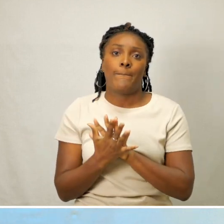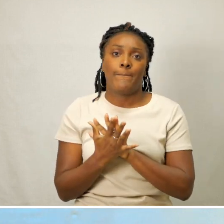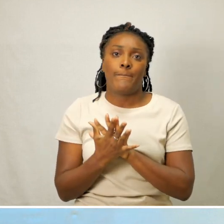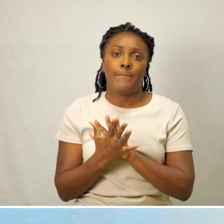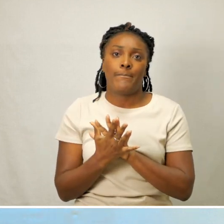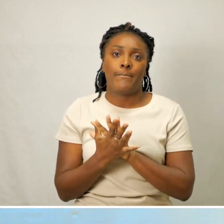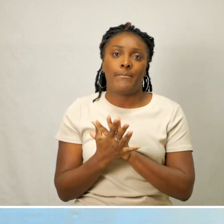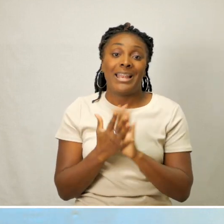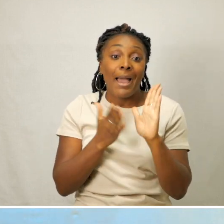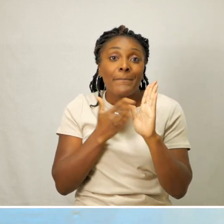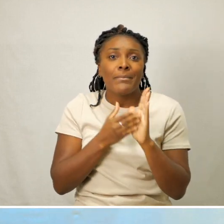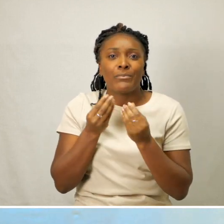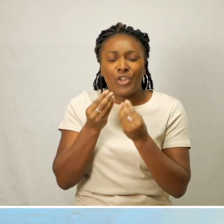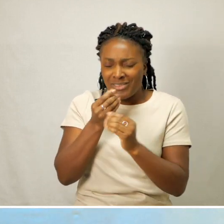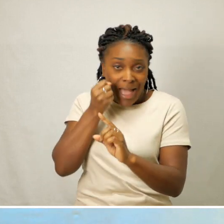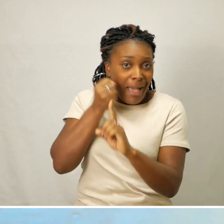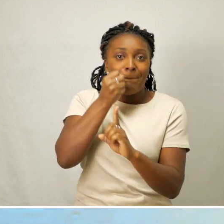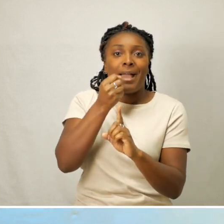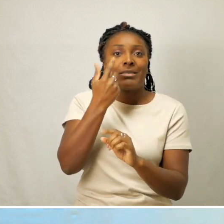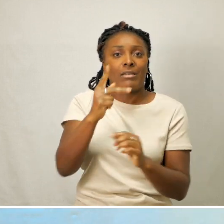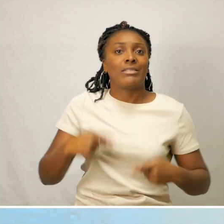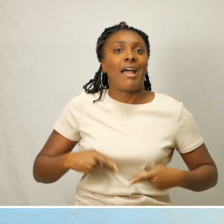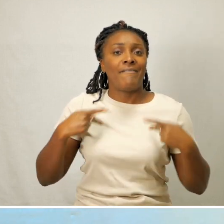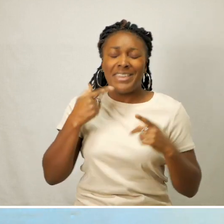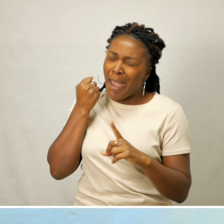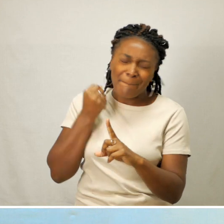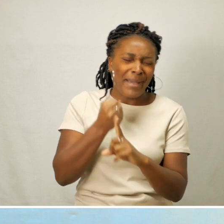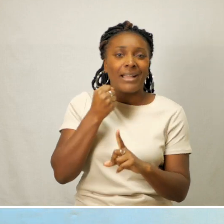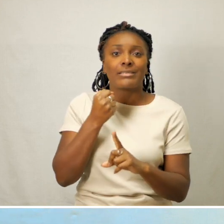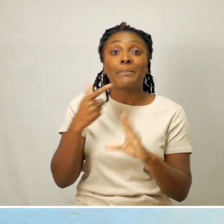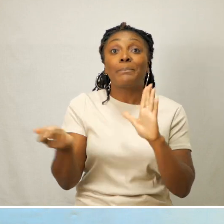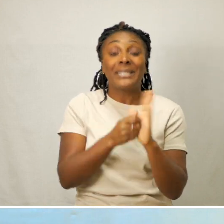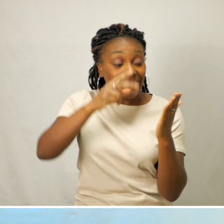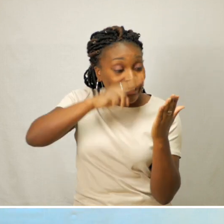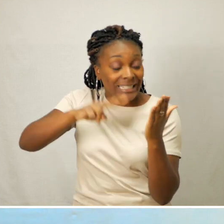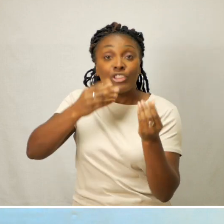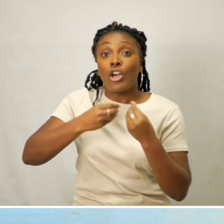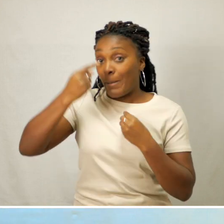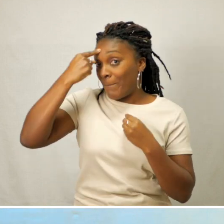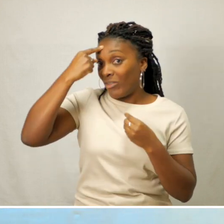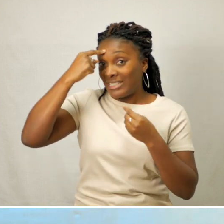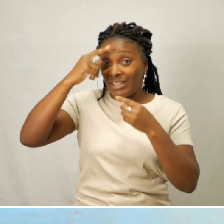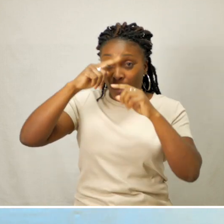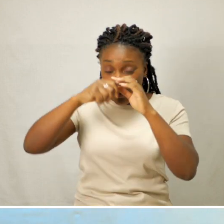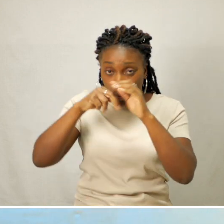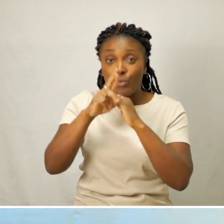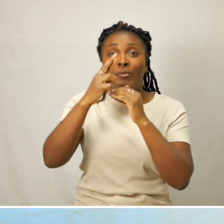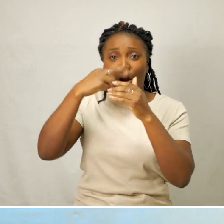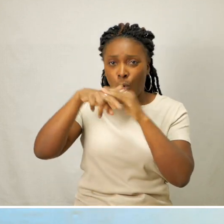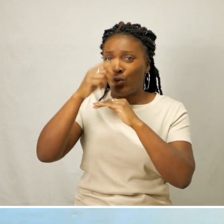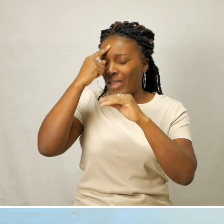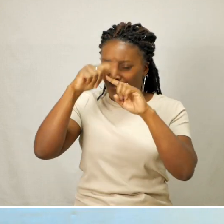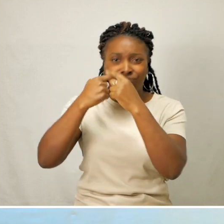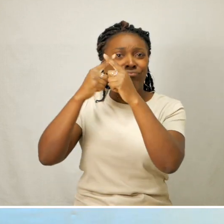parole de Dieu a un impact dans notre vie et quand on la lit, eh bien, elle permet de renouveler nos pensées parce qu'elle est le filtre pour nos cœurs.